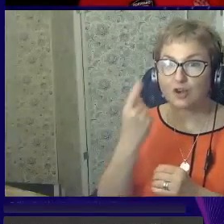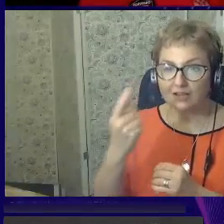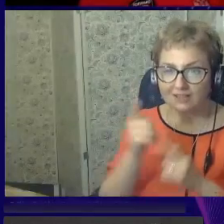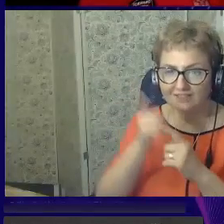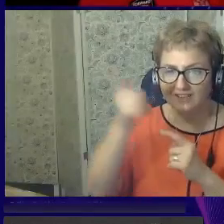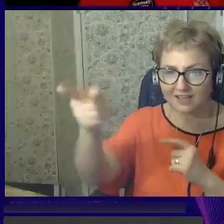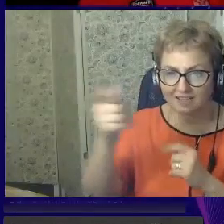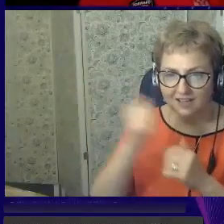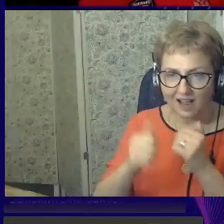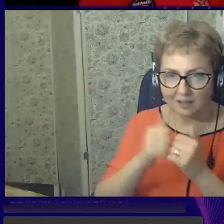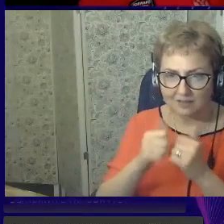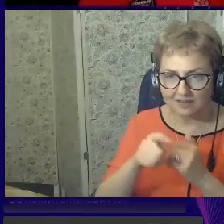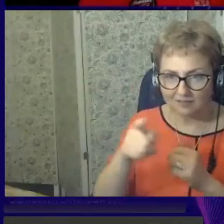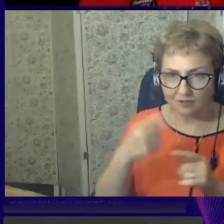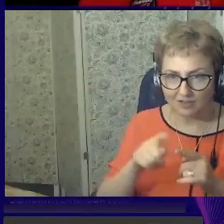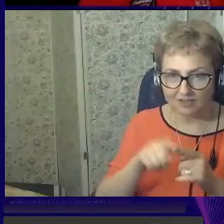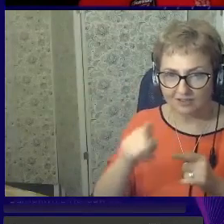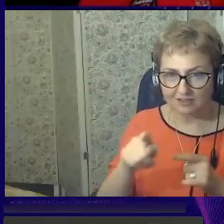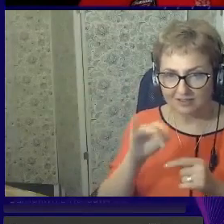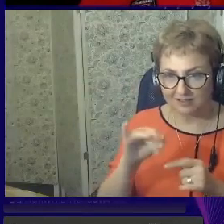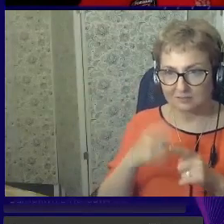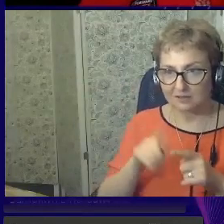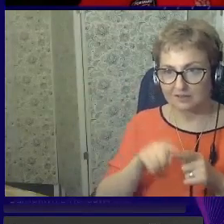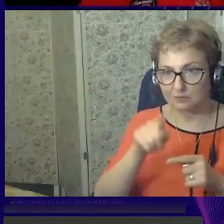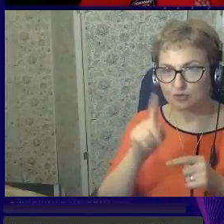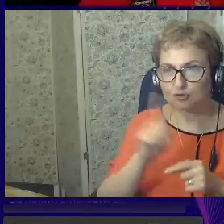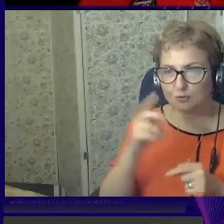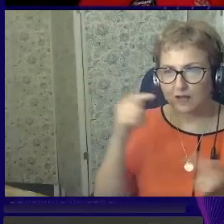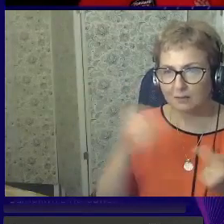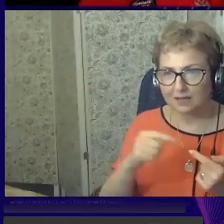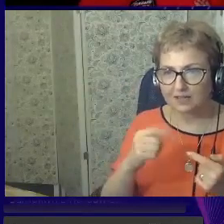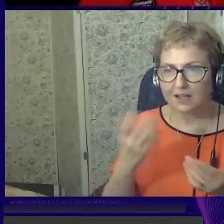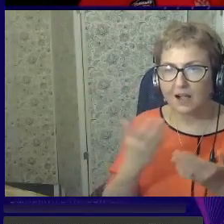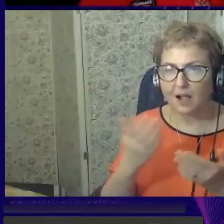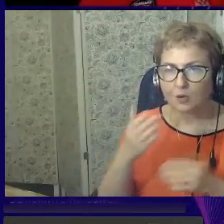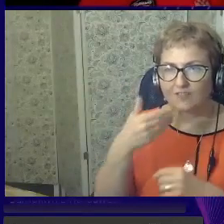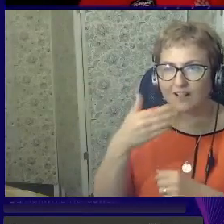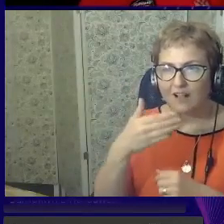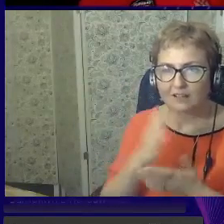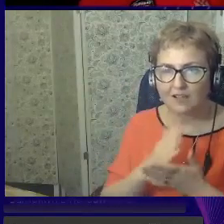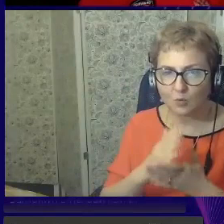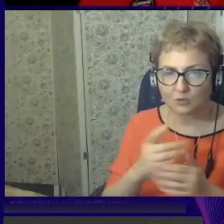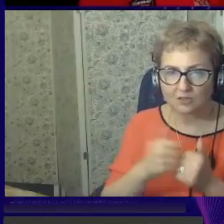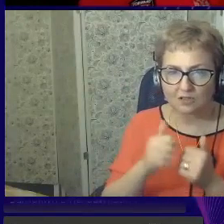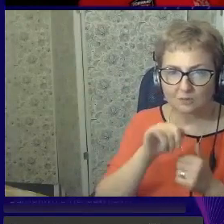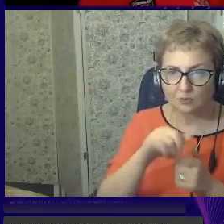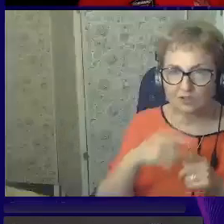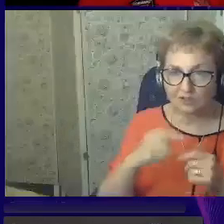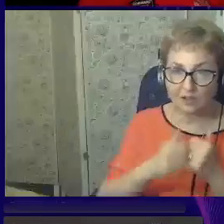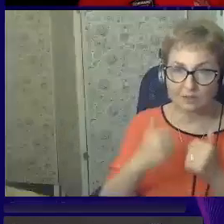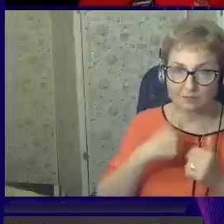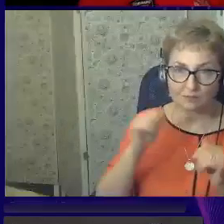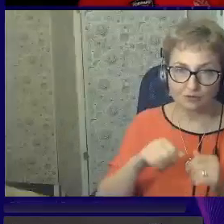вдали, вот этот. И поэтому, чтобы определить, какой флаг находится у этого камня, мы